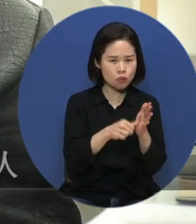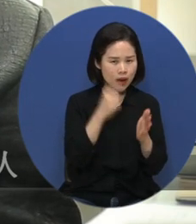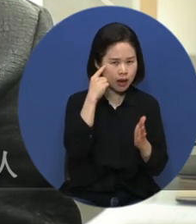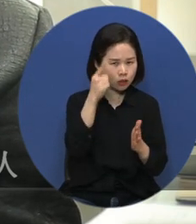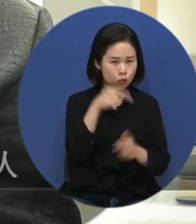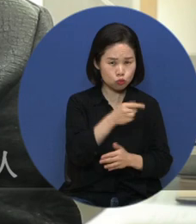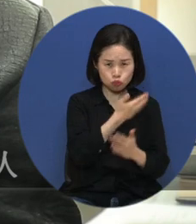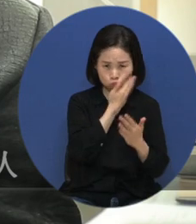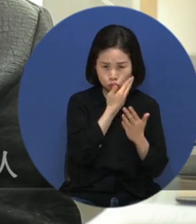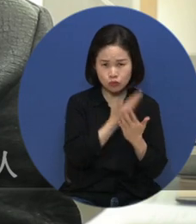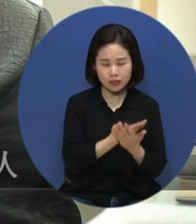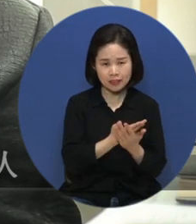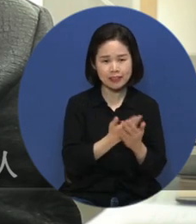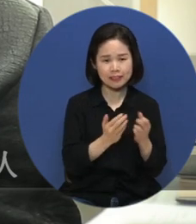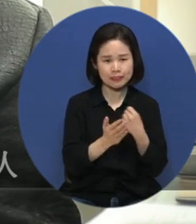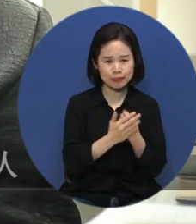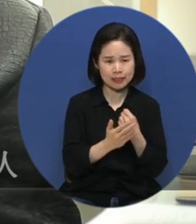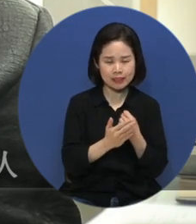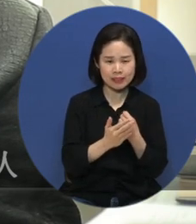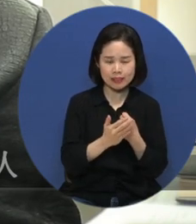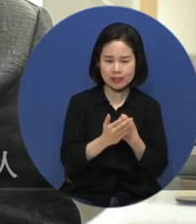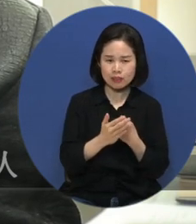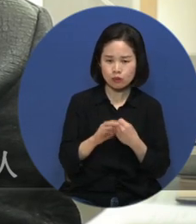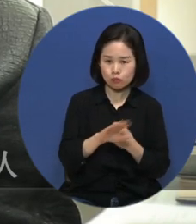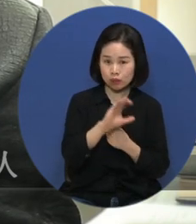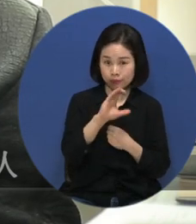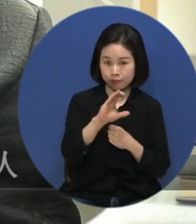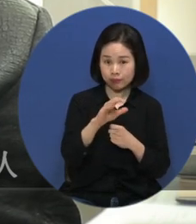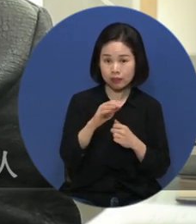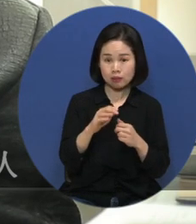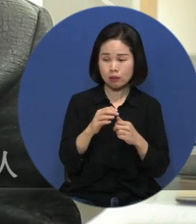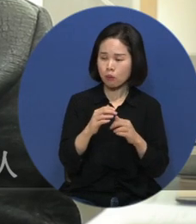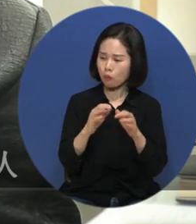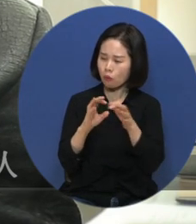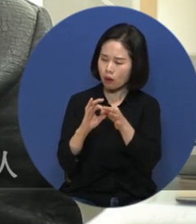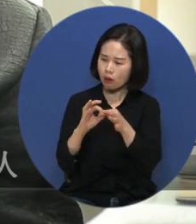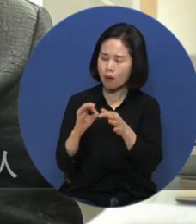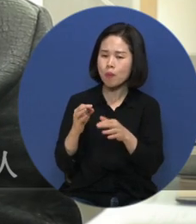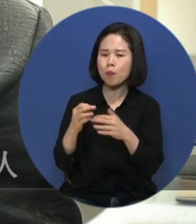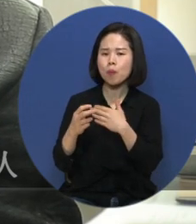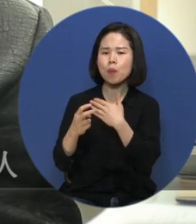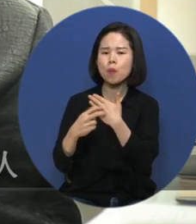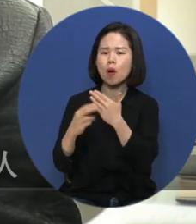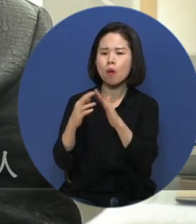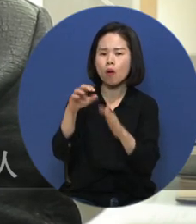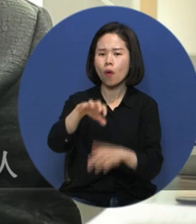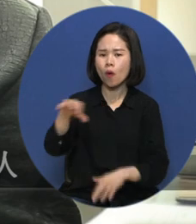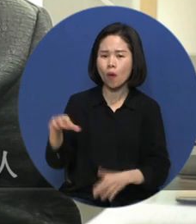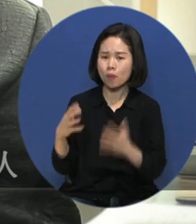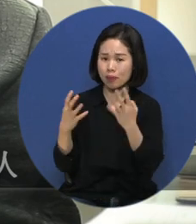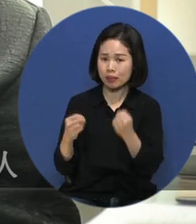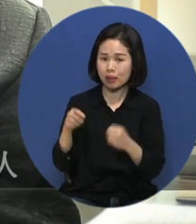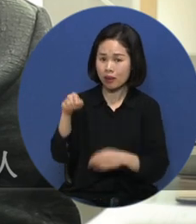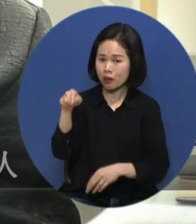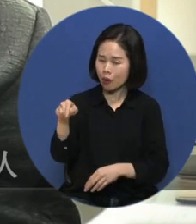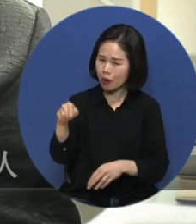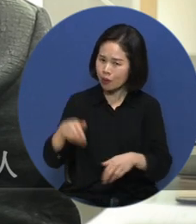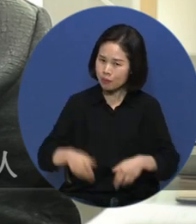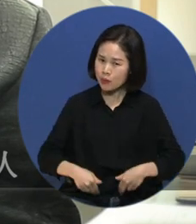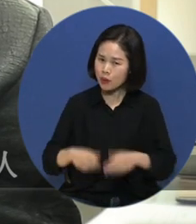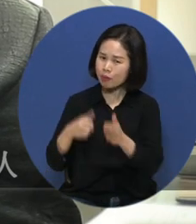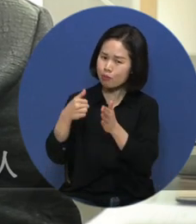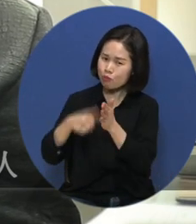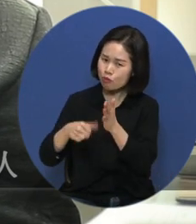보니까 우리 가톨릭 병원들이 많이 있는데 거기에 납품하는 의료